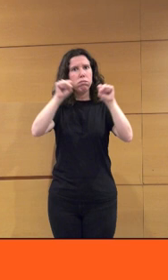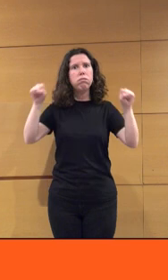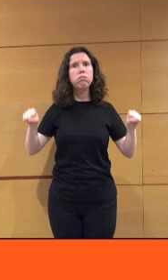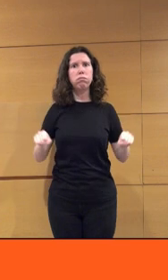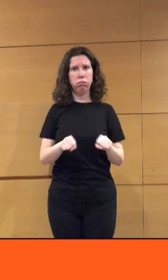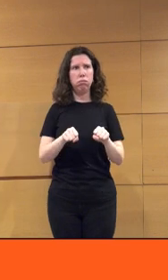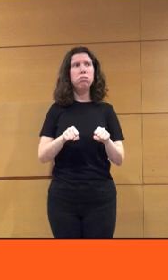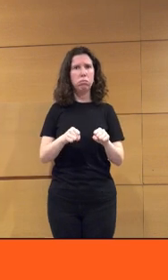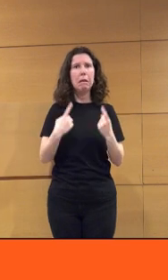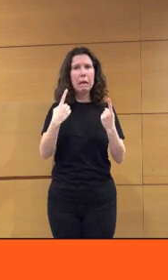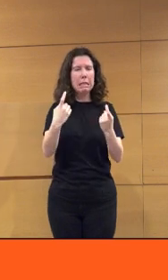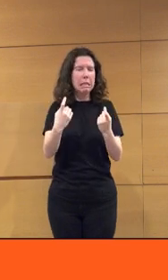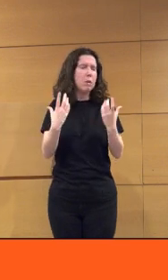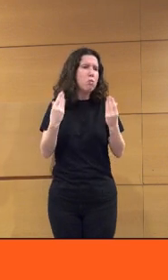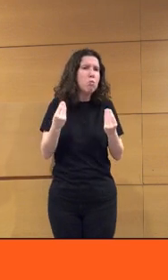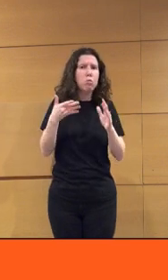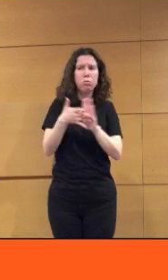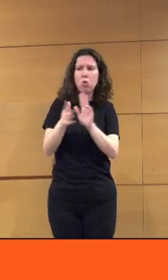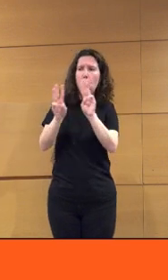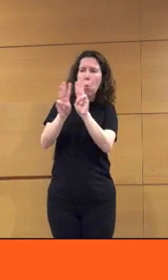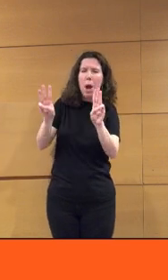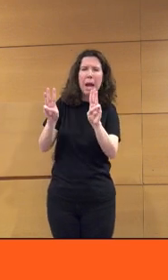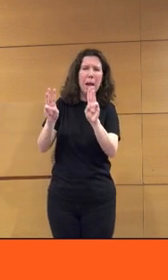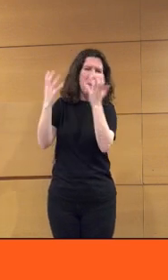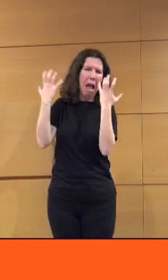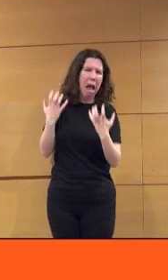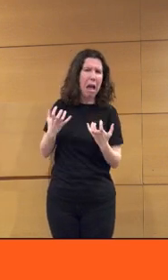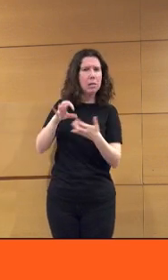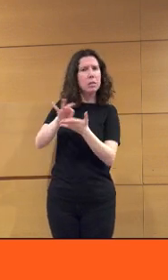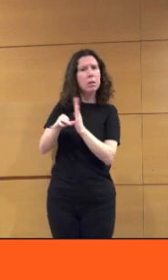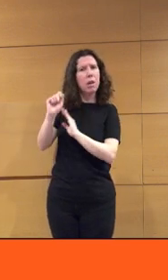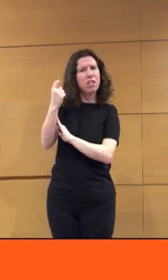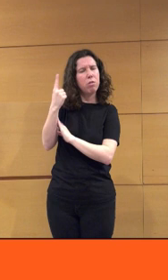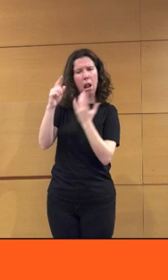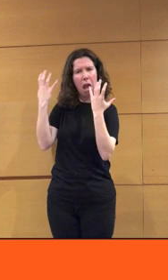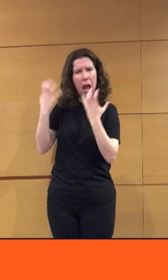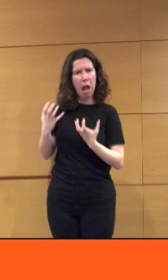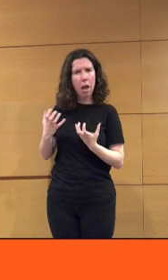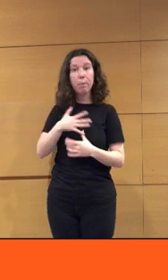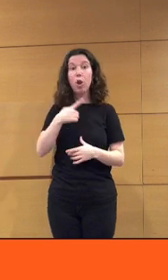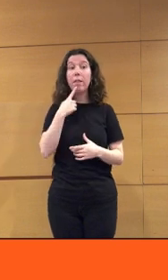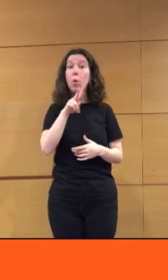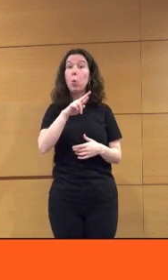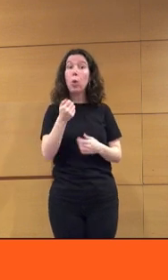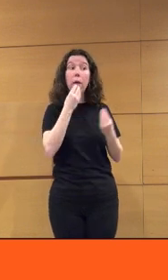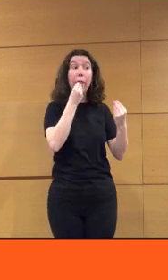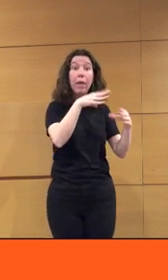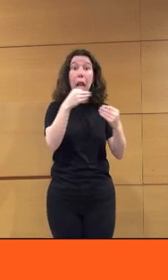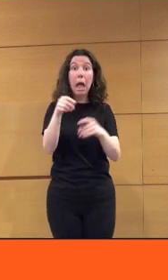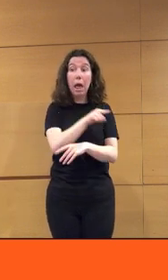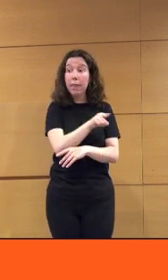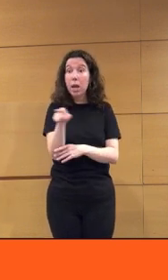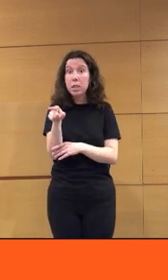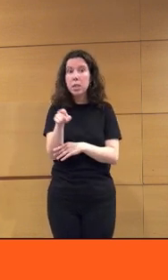molts sistemes web, sistemes digitals, etc. I aquestes URAs delegades han de ser nomenades pels